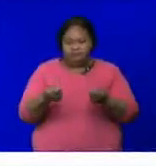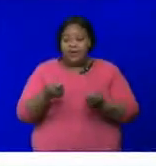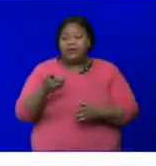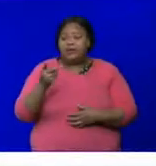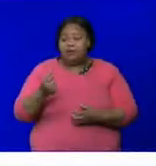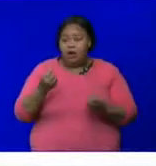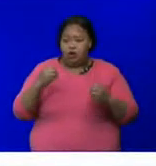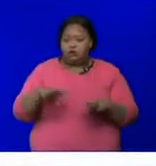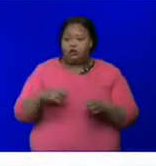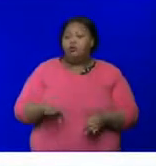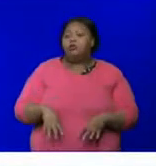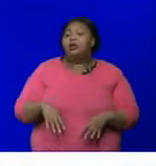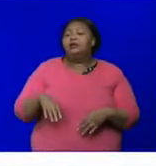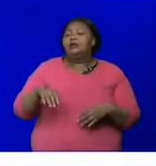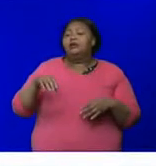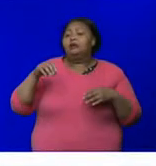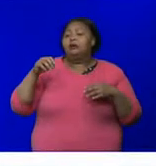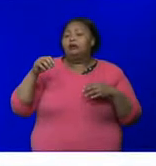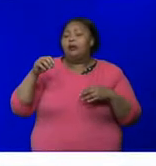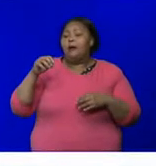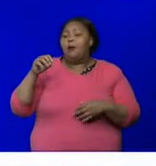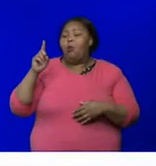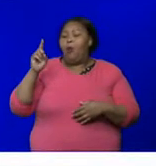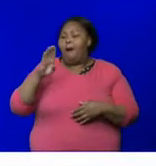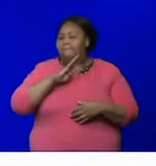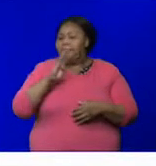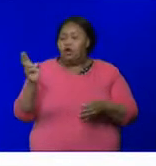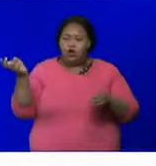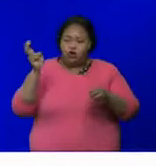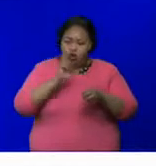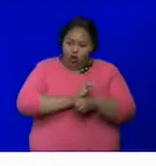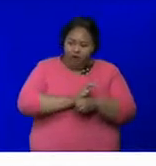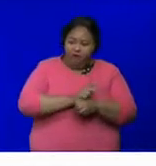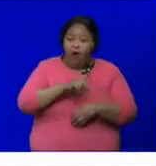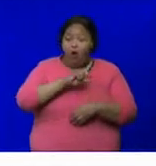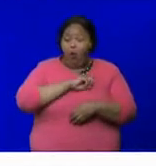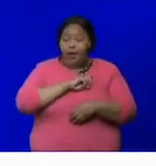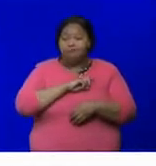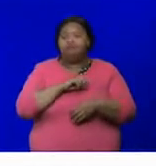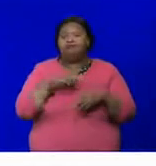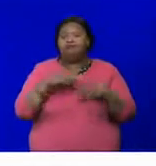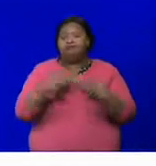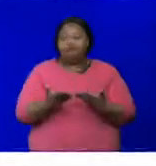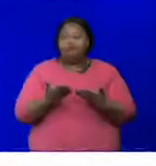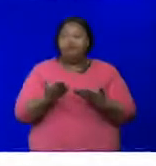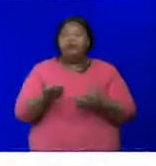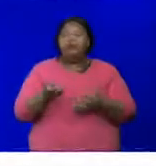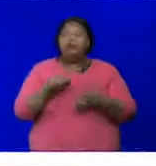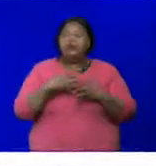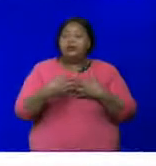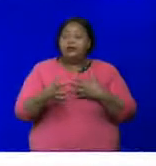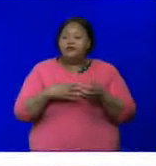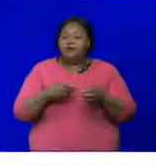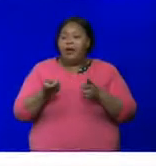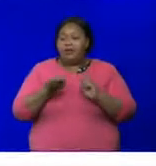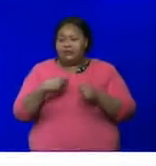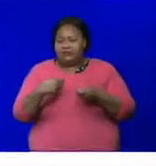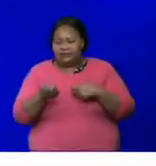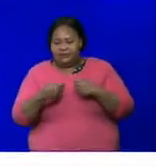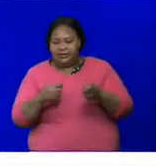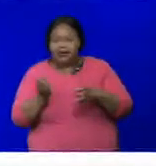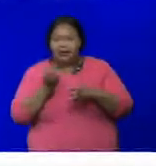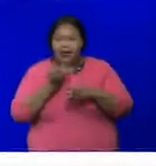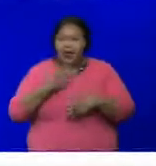eMelika. Telinani lempahla live le-Russia leliyithengisela lamanye emave. Letinyathelo tawuphindze tivimbe bamvu